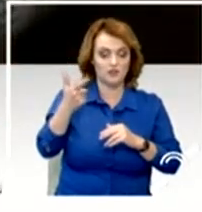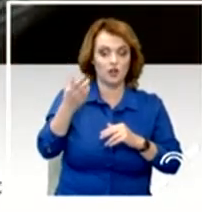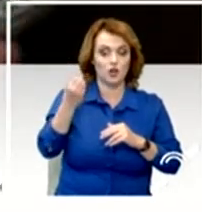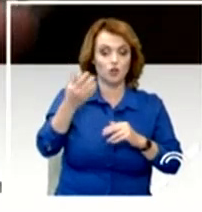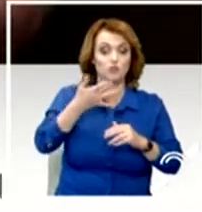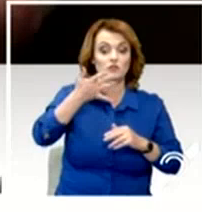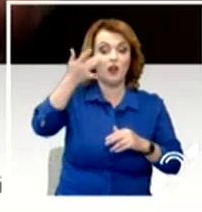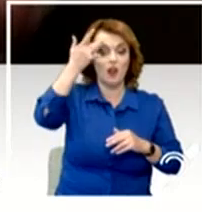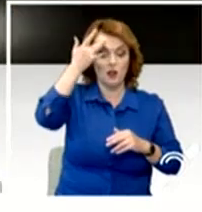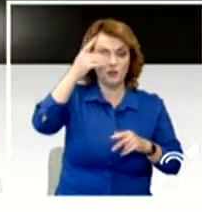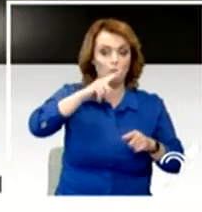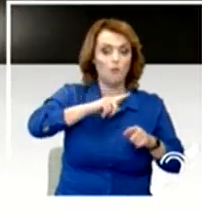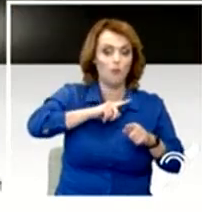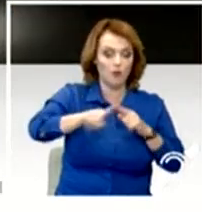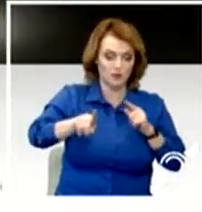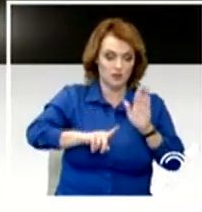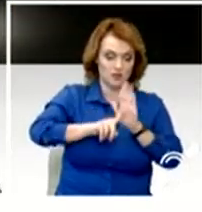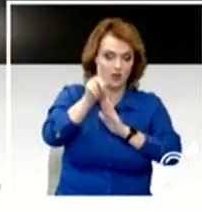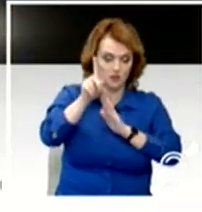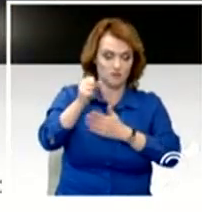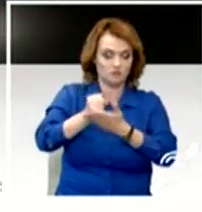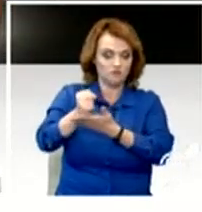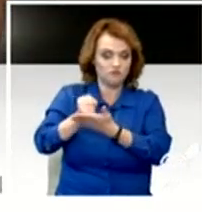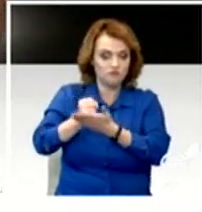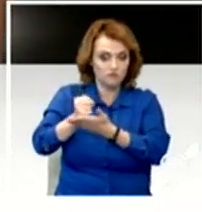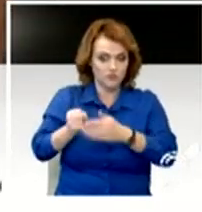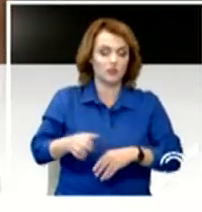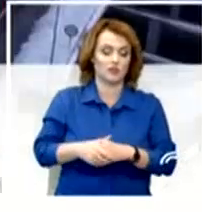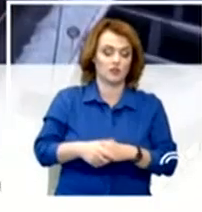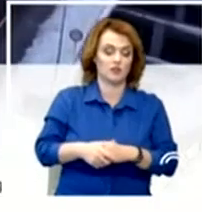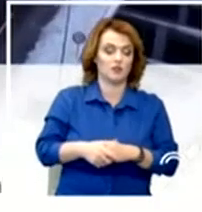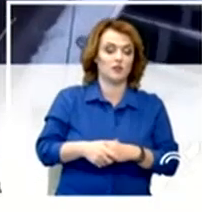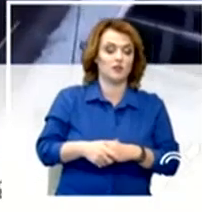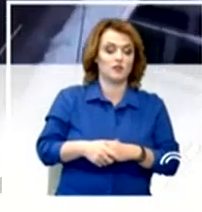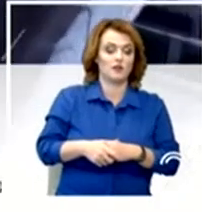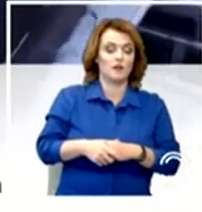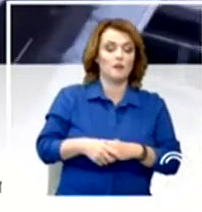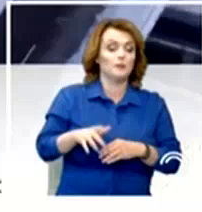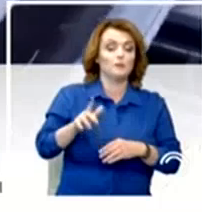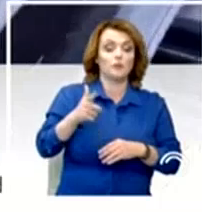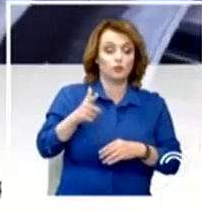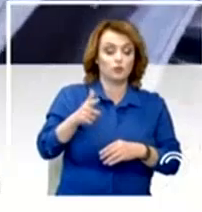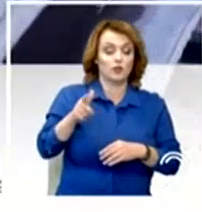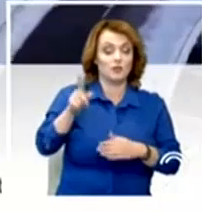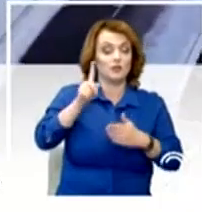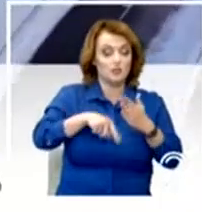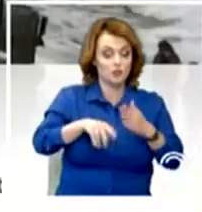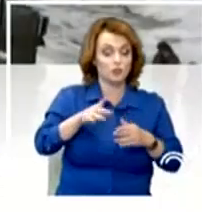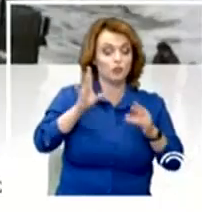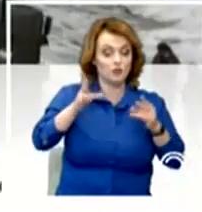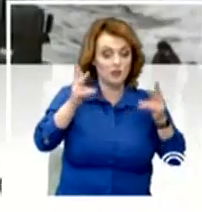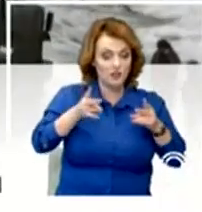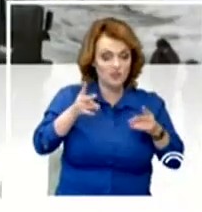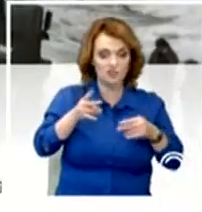geroase care ar duce la creșterea consumului de gaz pentru producerea de energie electrică. iar previziunile cercetătorilor de la